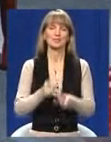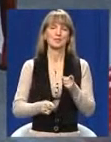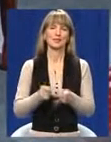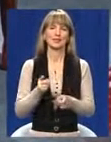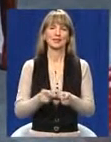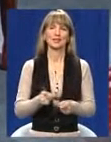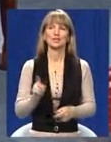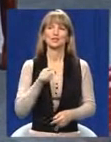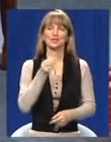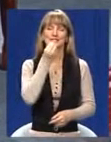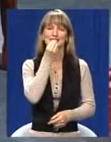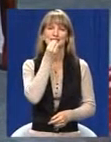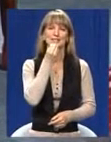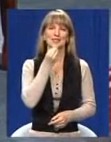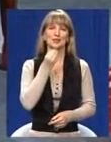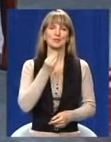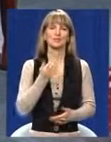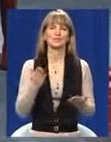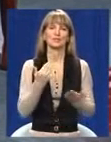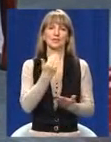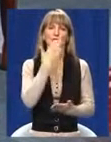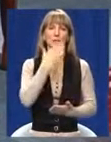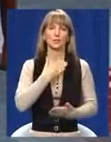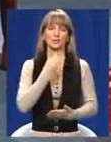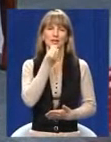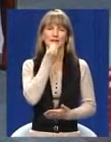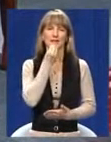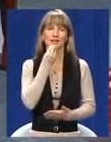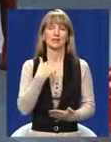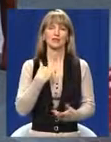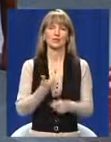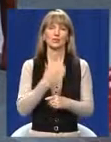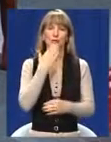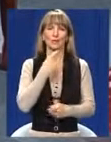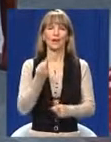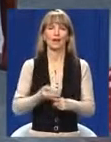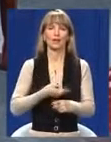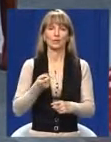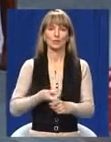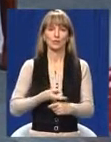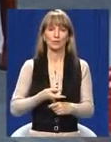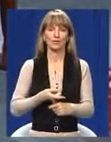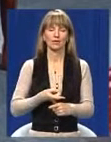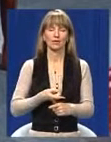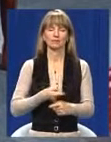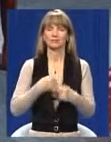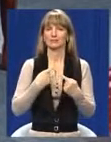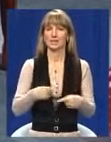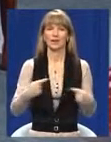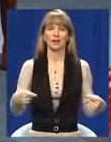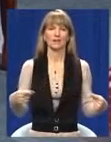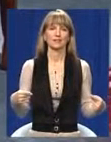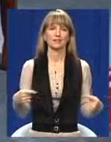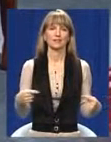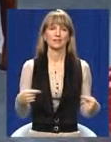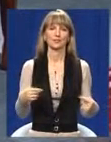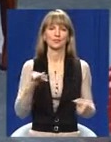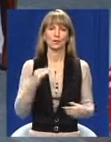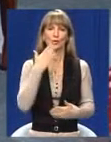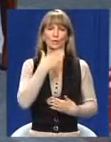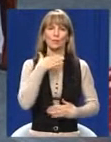ти взагалом їси? Які твої улюблені страви, можливо? Я дуже люблю картоплю у будь-якому виді і люблю